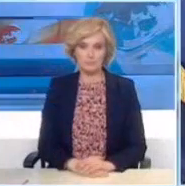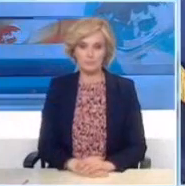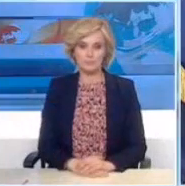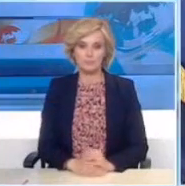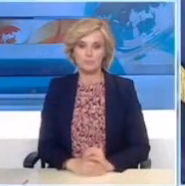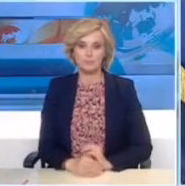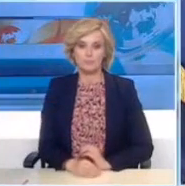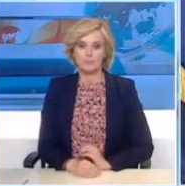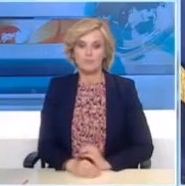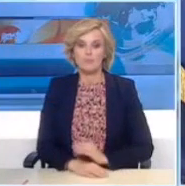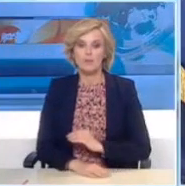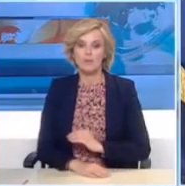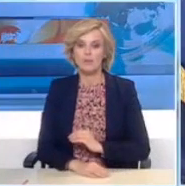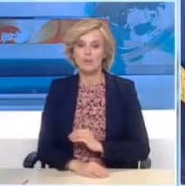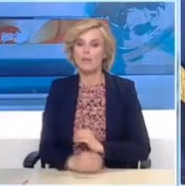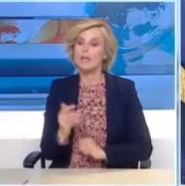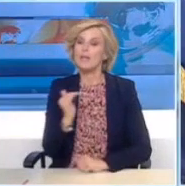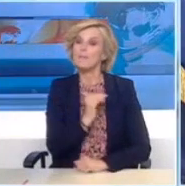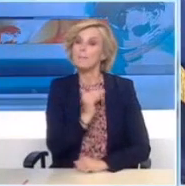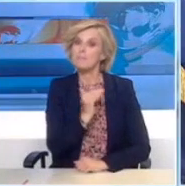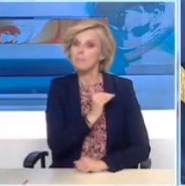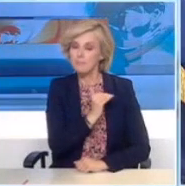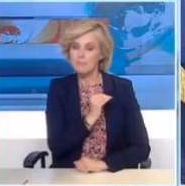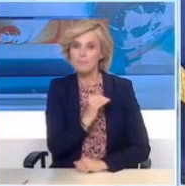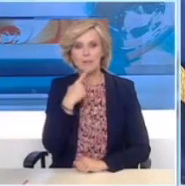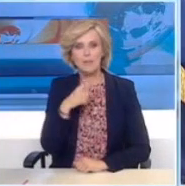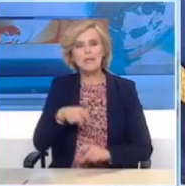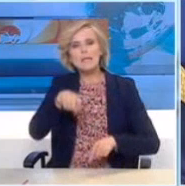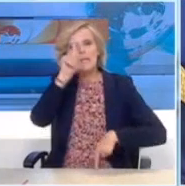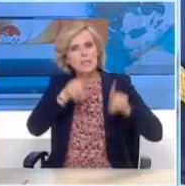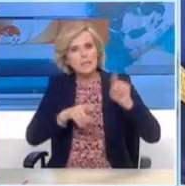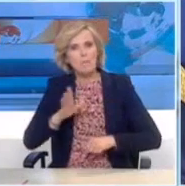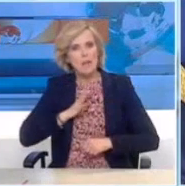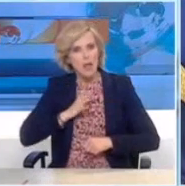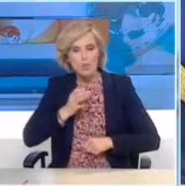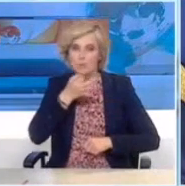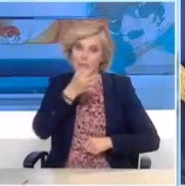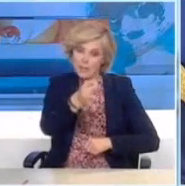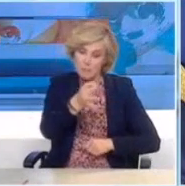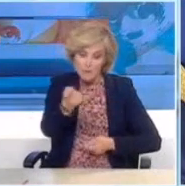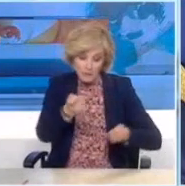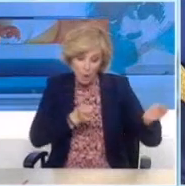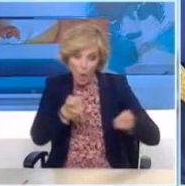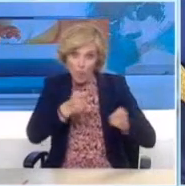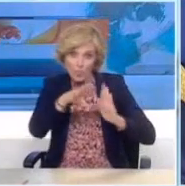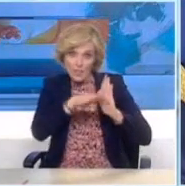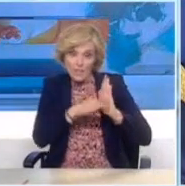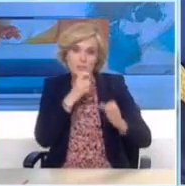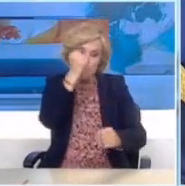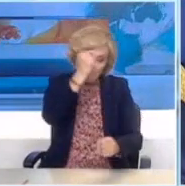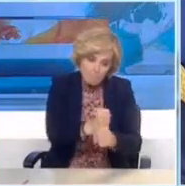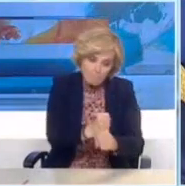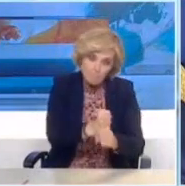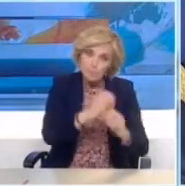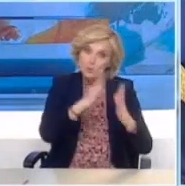απάντησε η κυρία Γορογιάννη από την ΕΡΤ. Υπάρχουν περιπτώσεις που είχαν πάρει την οδηγία να παραμείνουν σπίτι τους και κατέληξαν μετά από ραγδαία επιδείνωση.